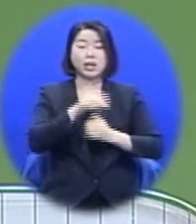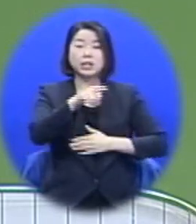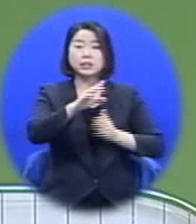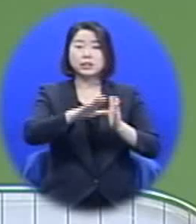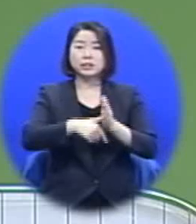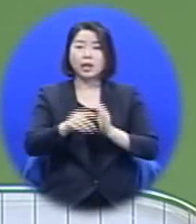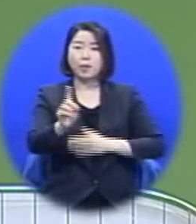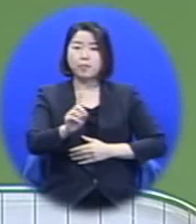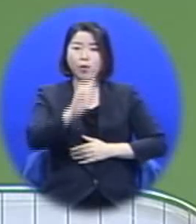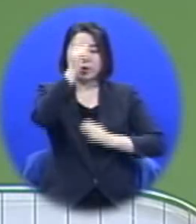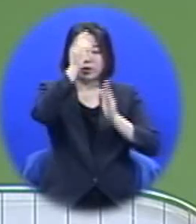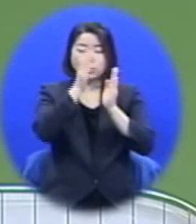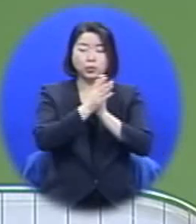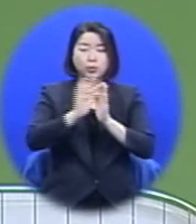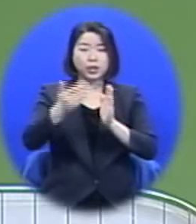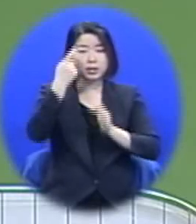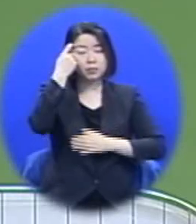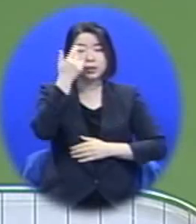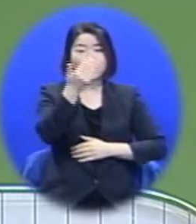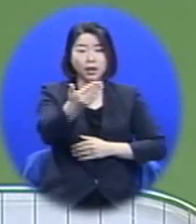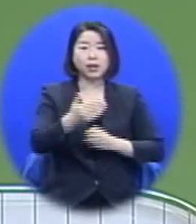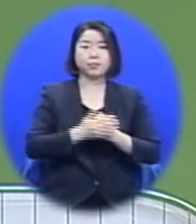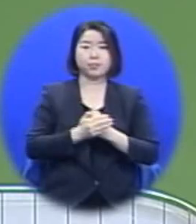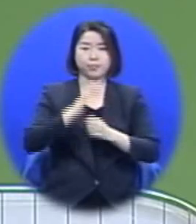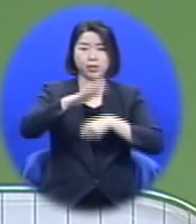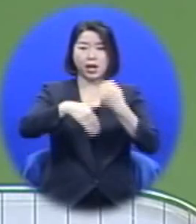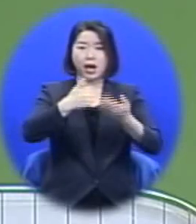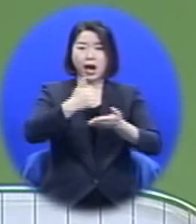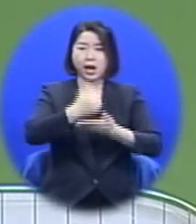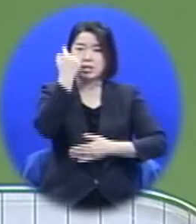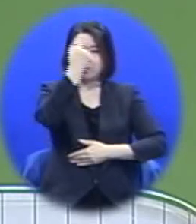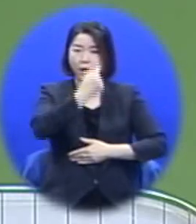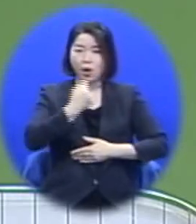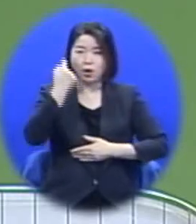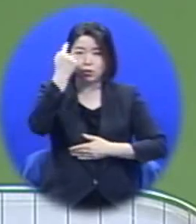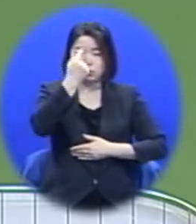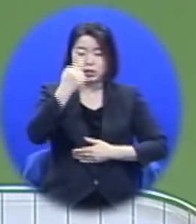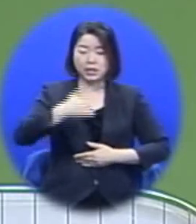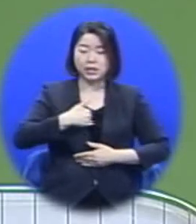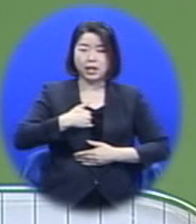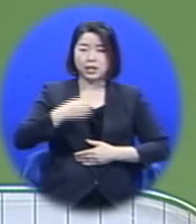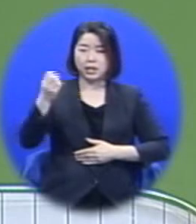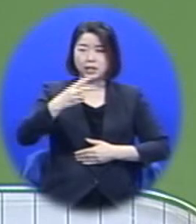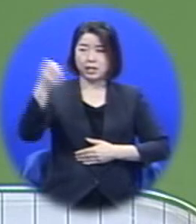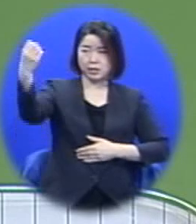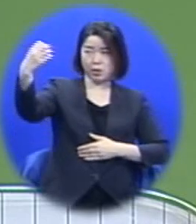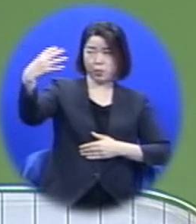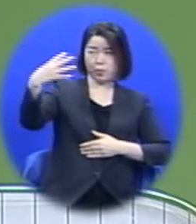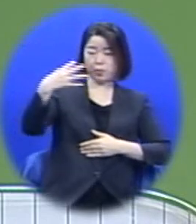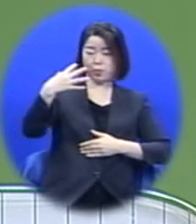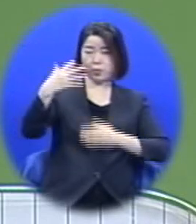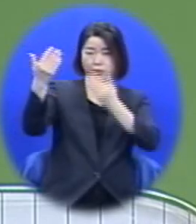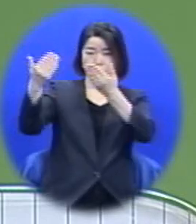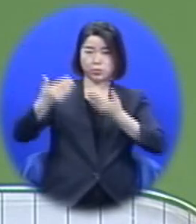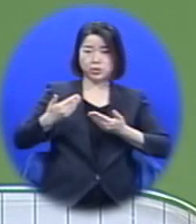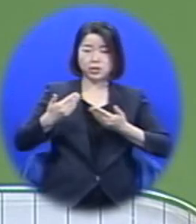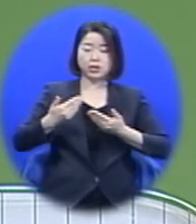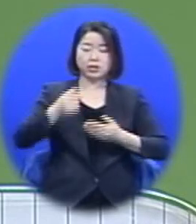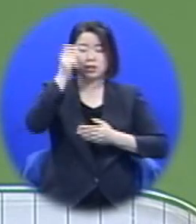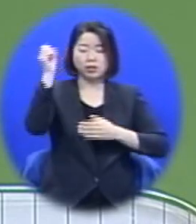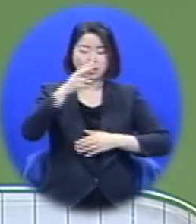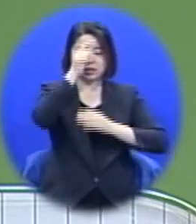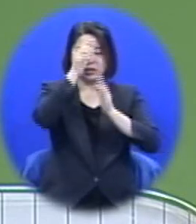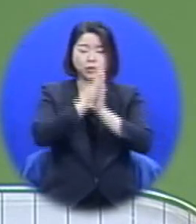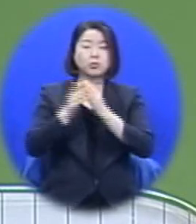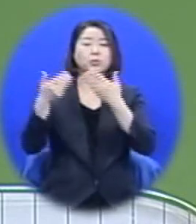그때야 뭘 기도해야 되는 거죠 하나님의 얼굴이 나에게 다시 비춰지기 를 기도해야 한다 로